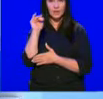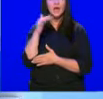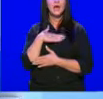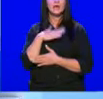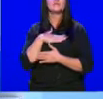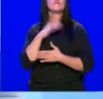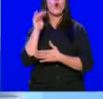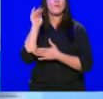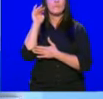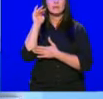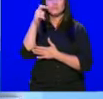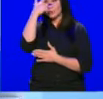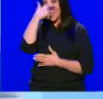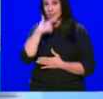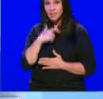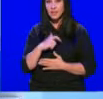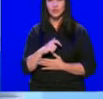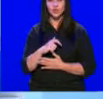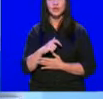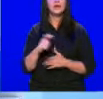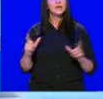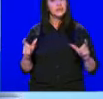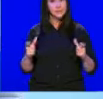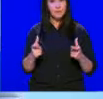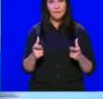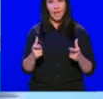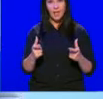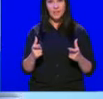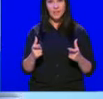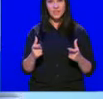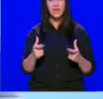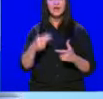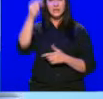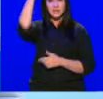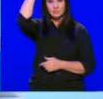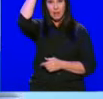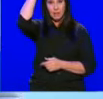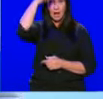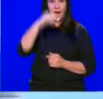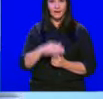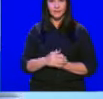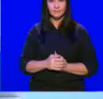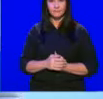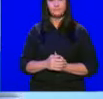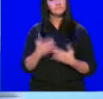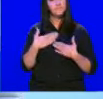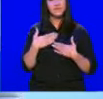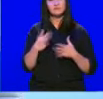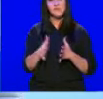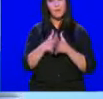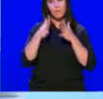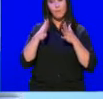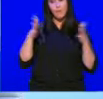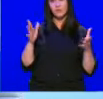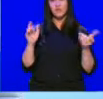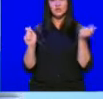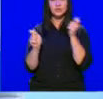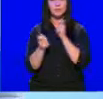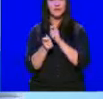своят просперитет личен и семейен с България. Ние все повече се превръщаме